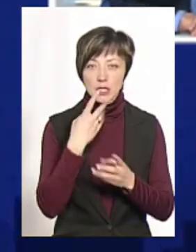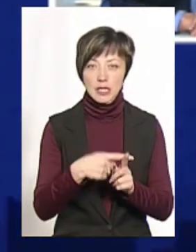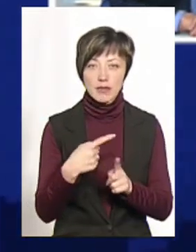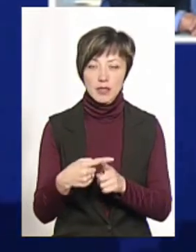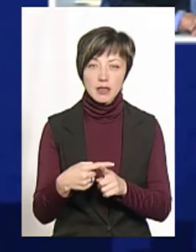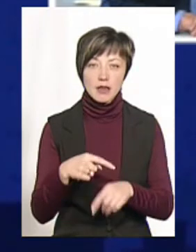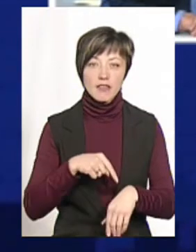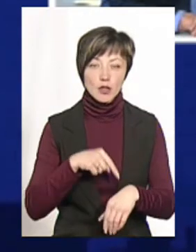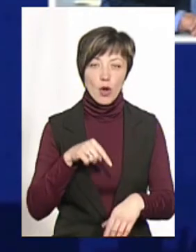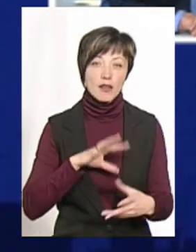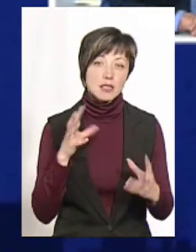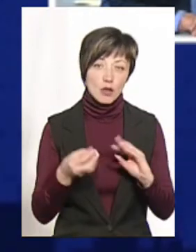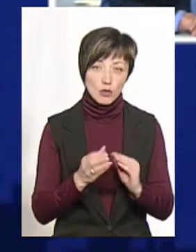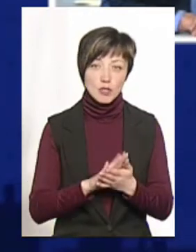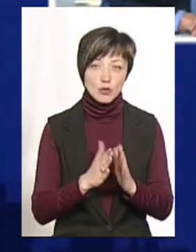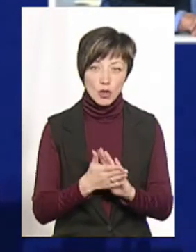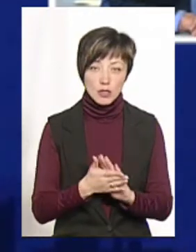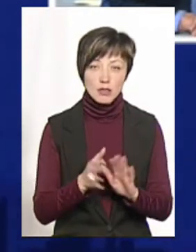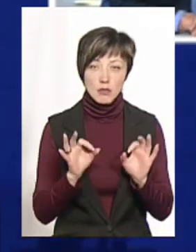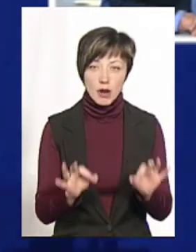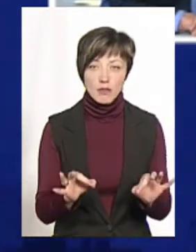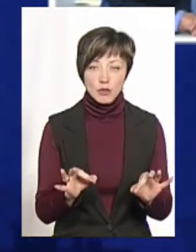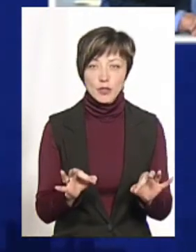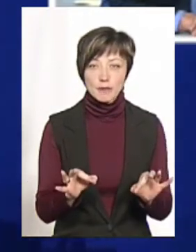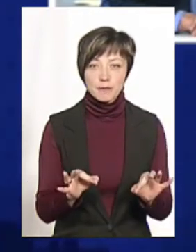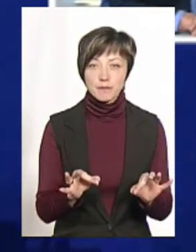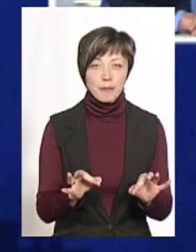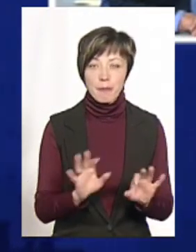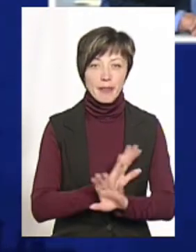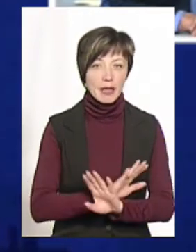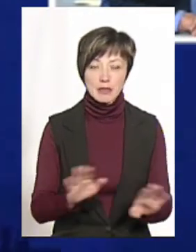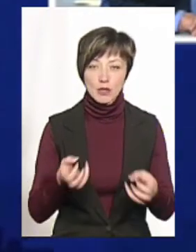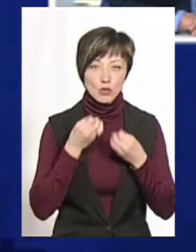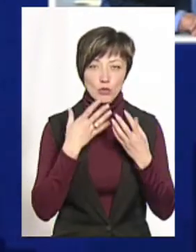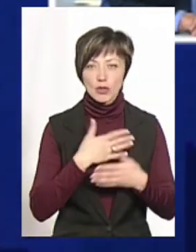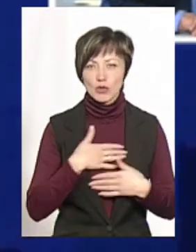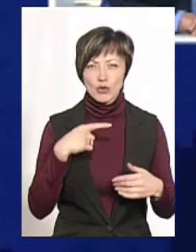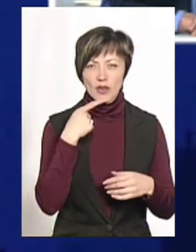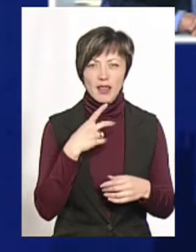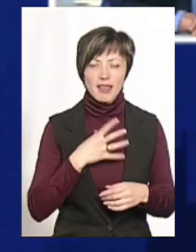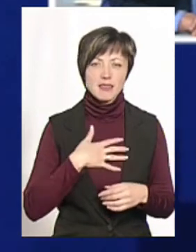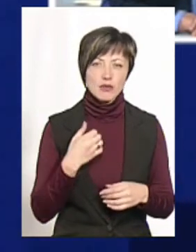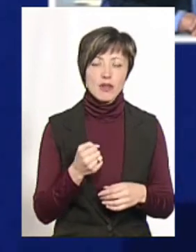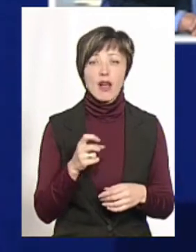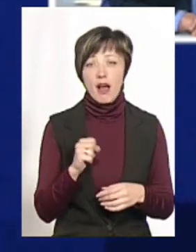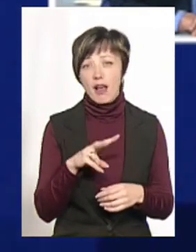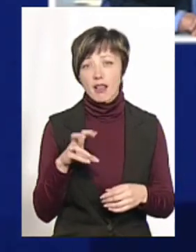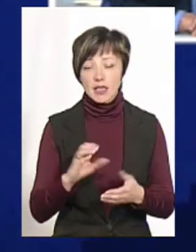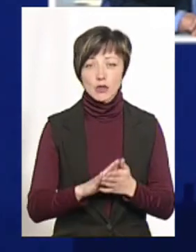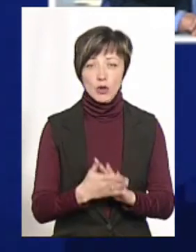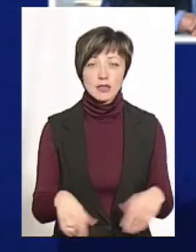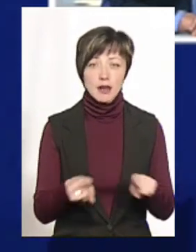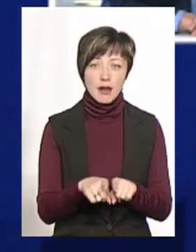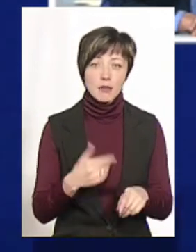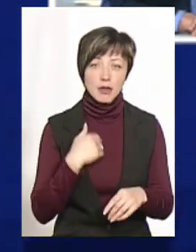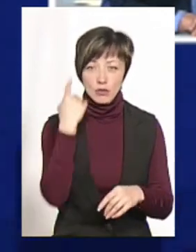відгуки. Ну, але загалом ситуація, направду, доволі недобра. Я не хочу говорити слово незадовільна, але ситуація